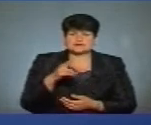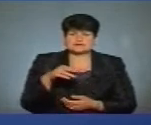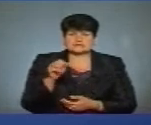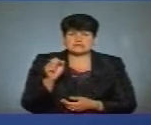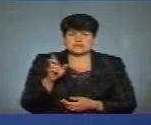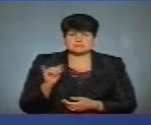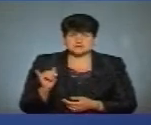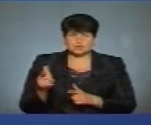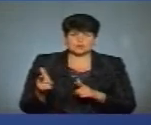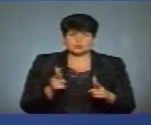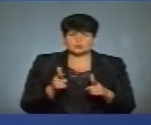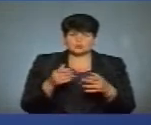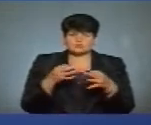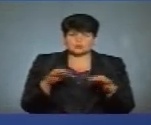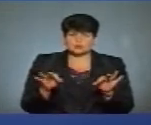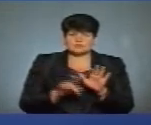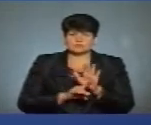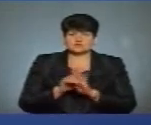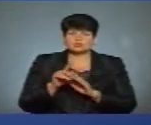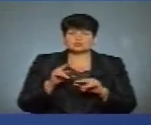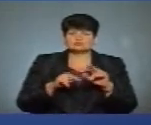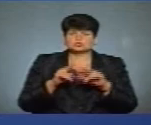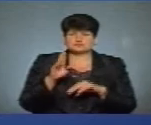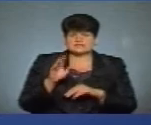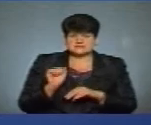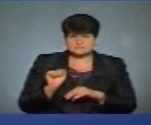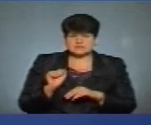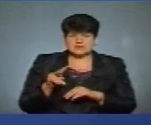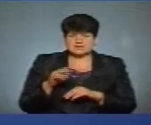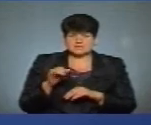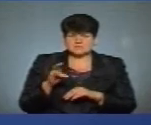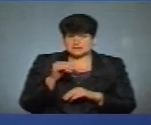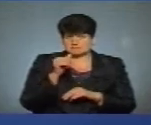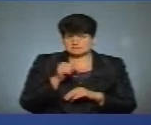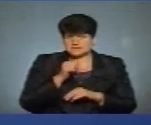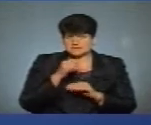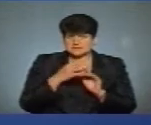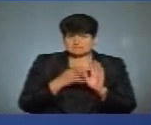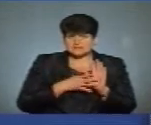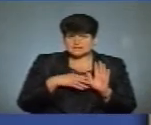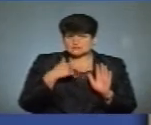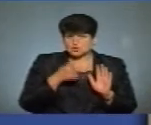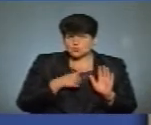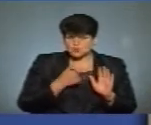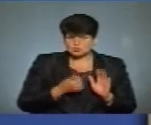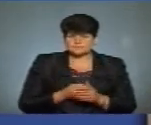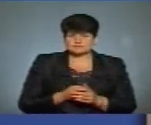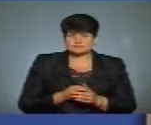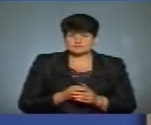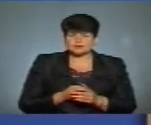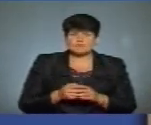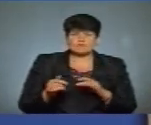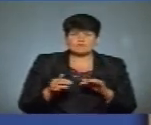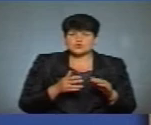готовий дозвіл на початок будівництва в липні місяці 2019 року. В